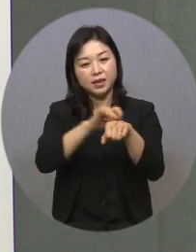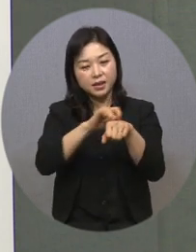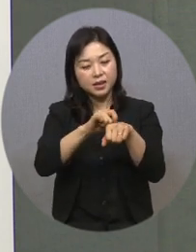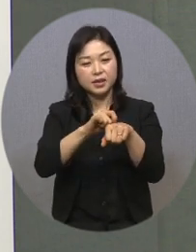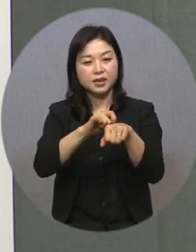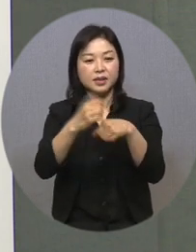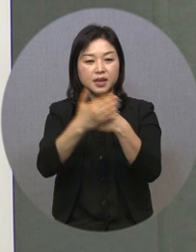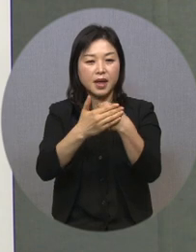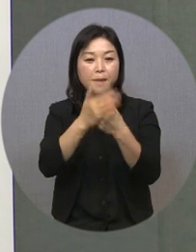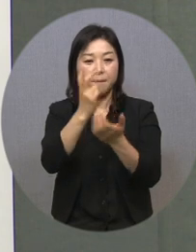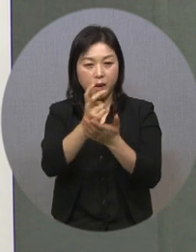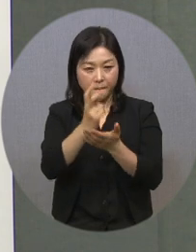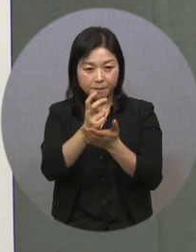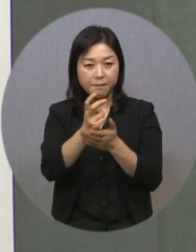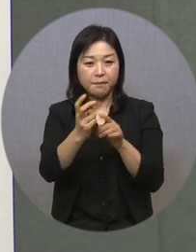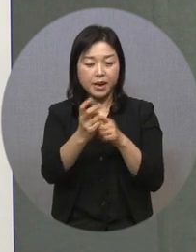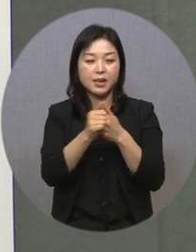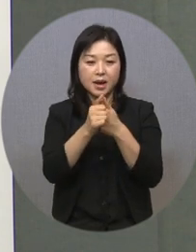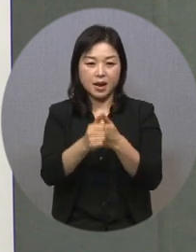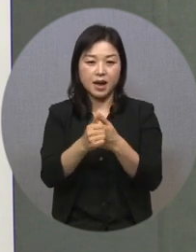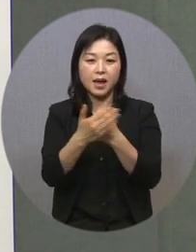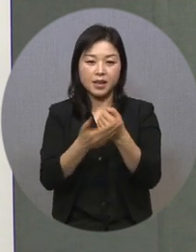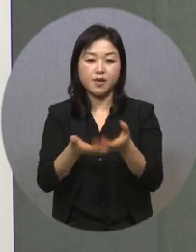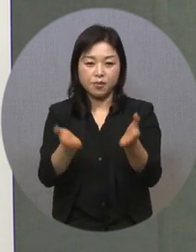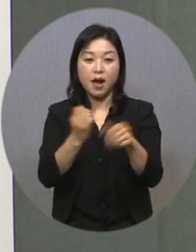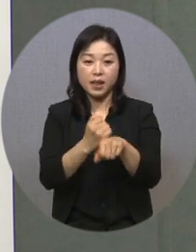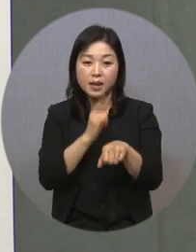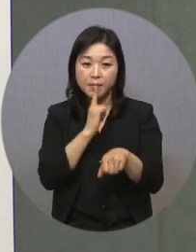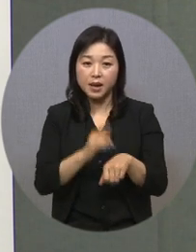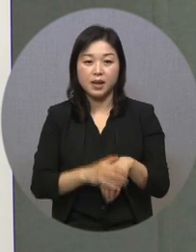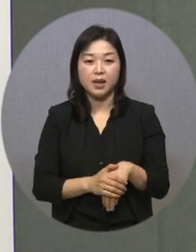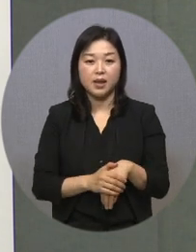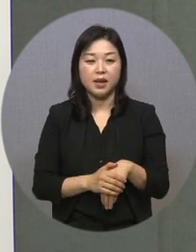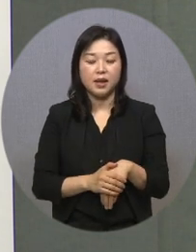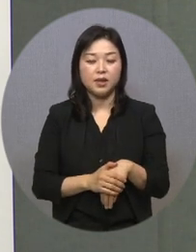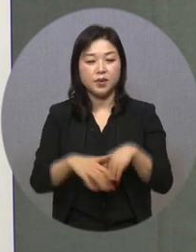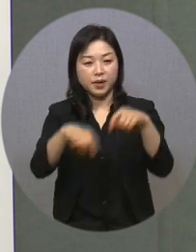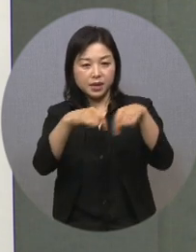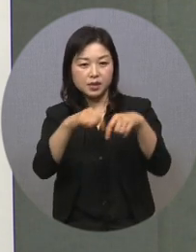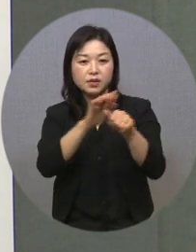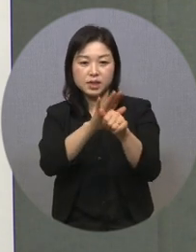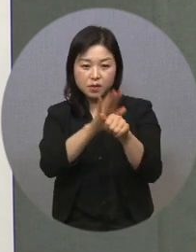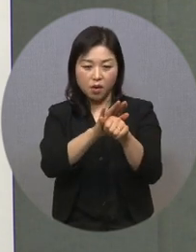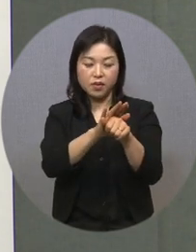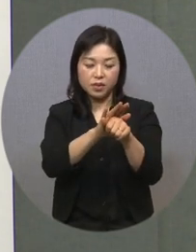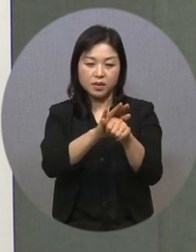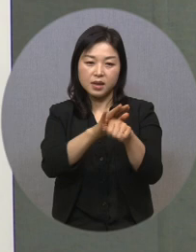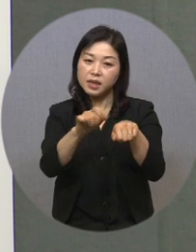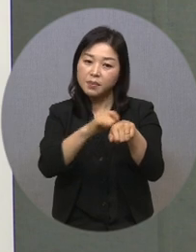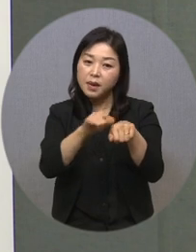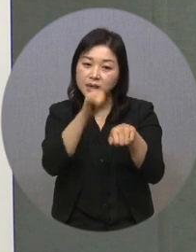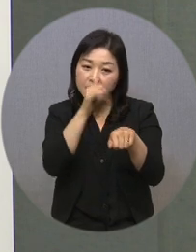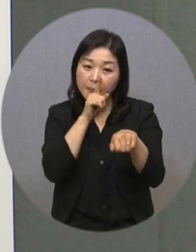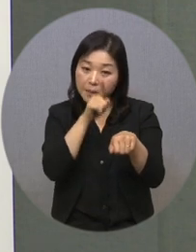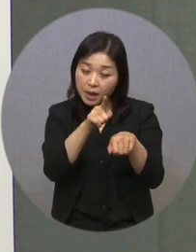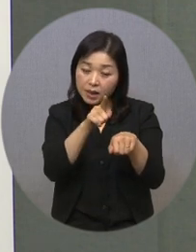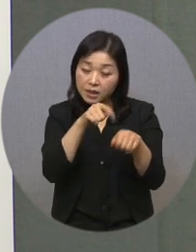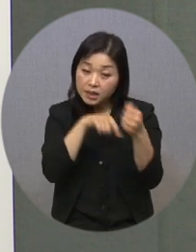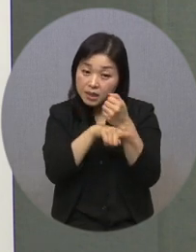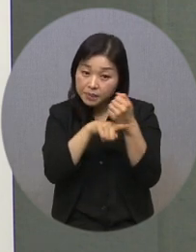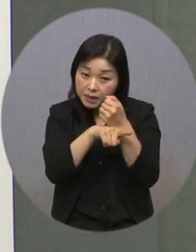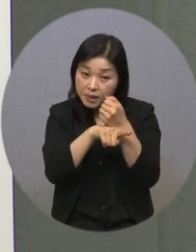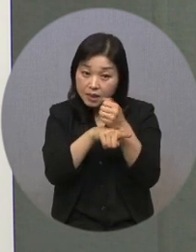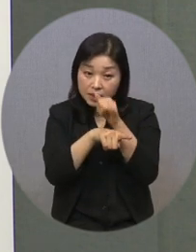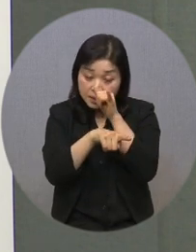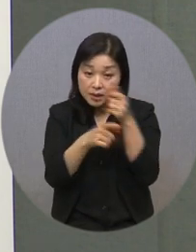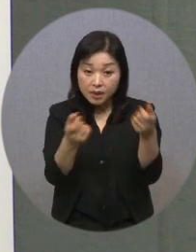특례조례법에 의거해서 혜택을 주겠다, 행정적인 지원을 별도로 하겠다, 뭐 그런 취지가